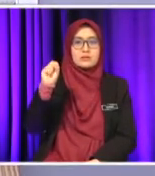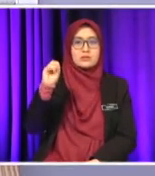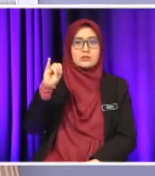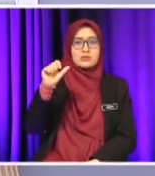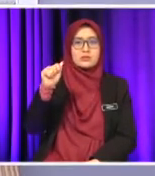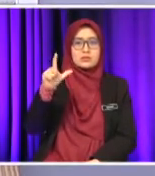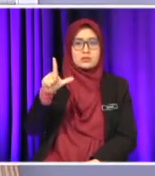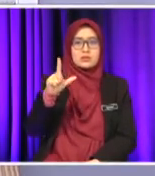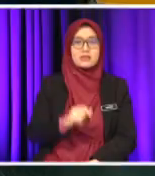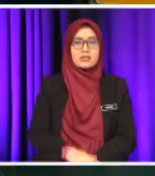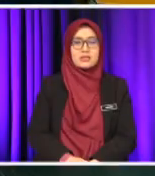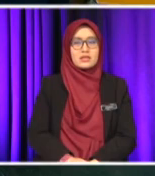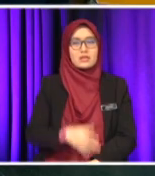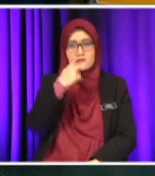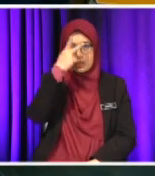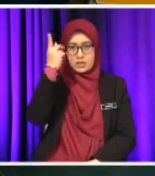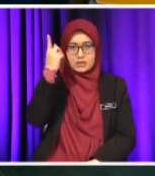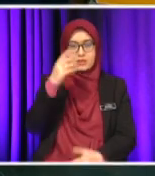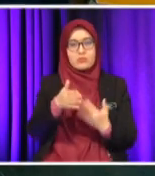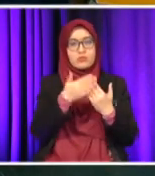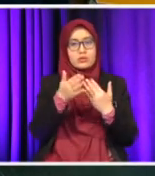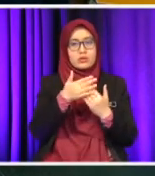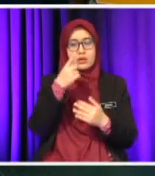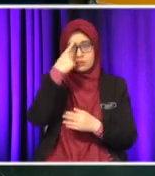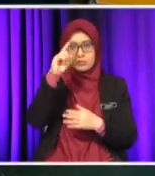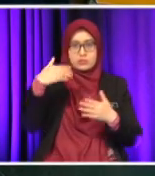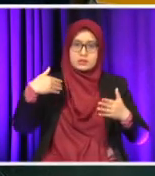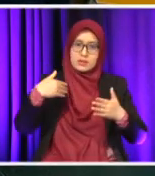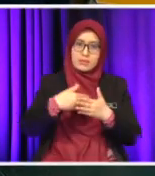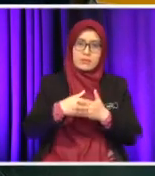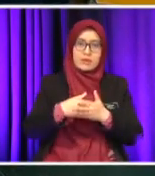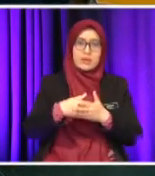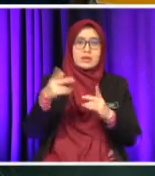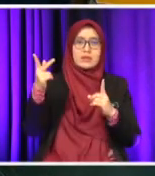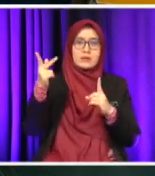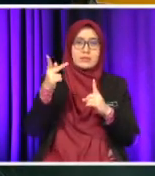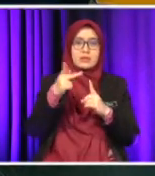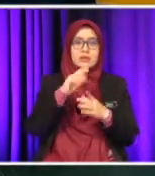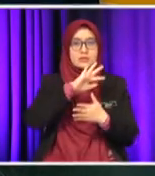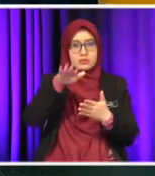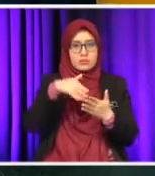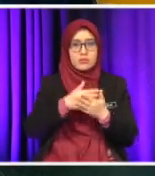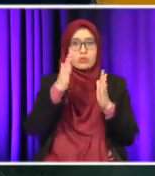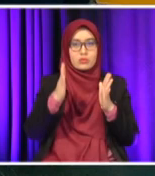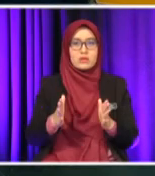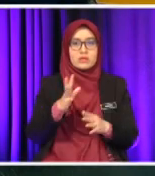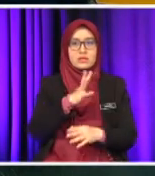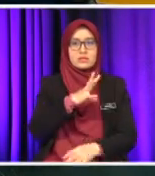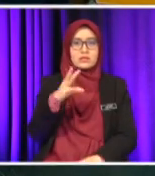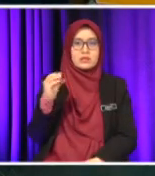dia mudah untuk apa sampai kepada luas dan juga menjimakkan